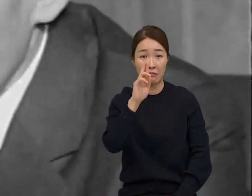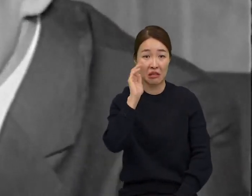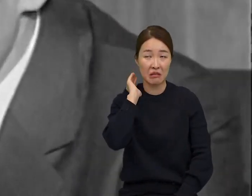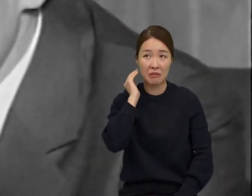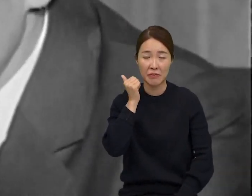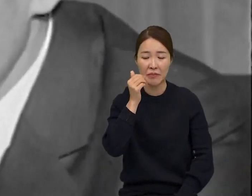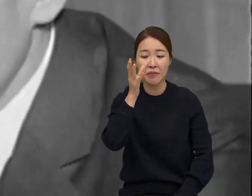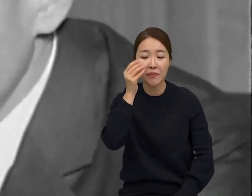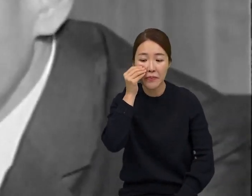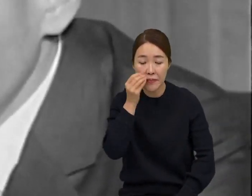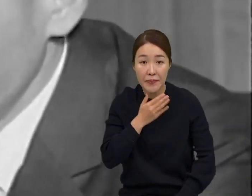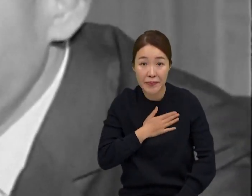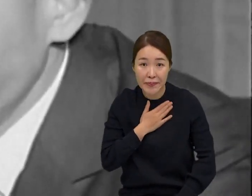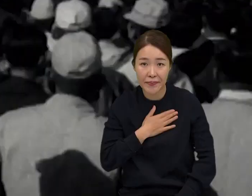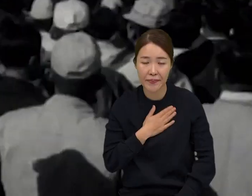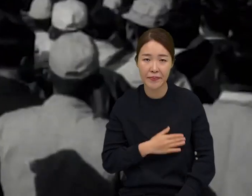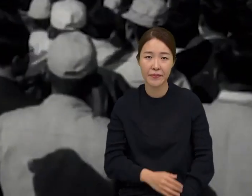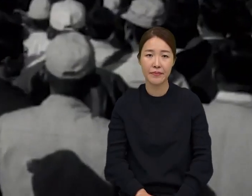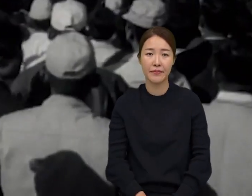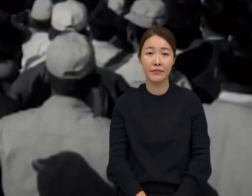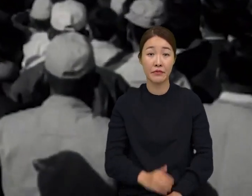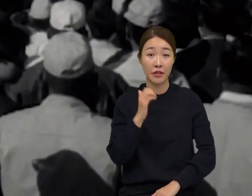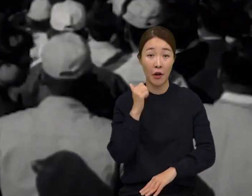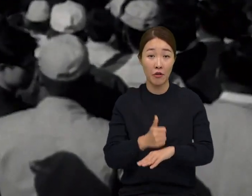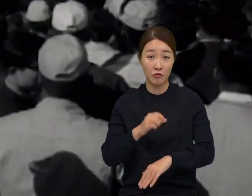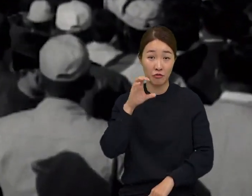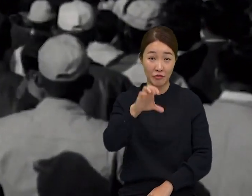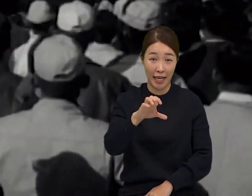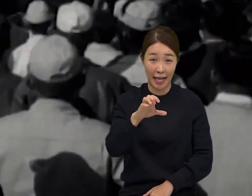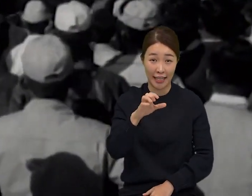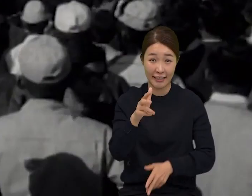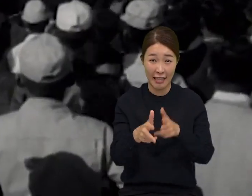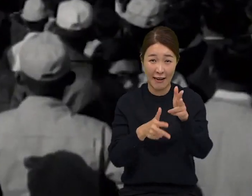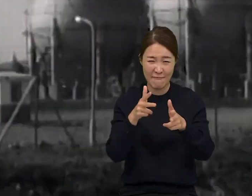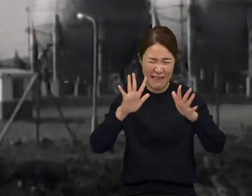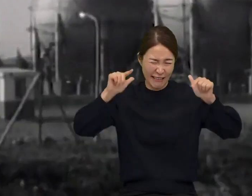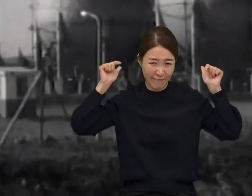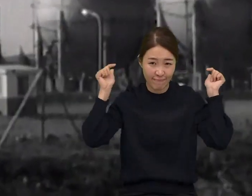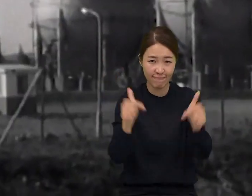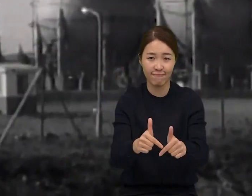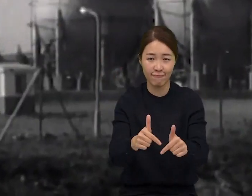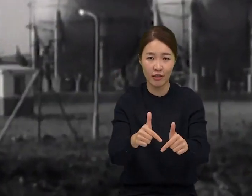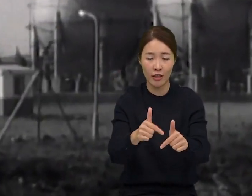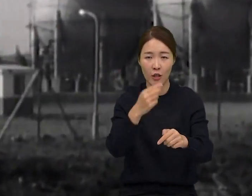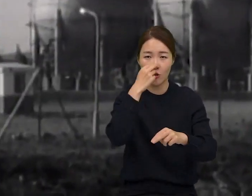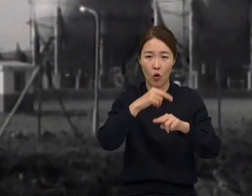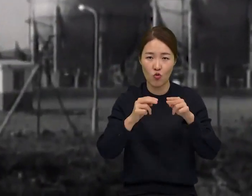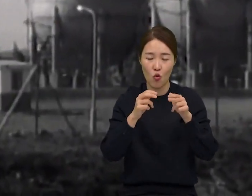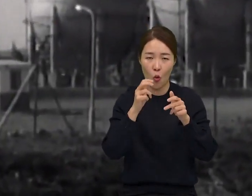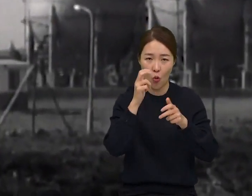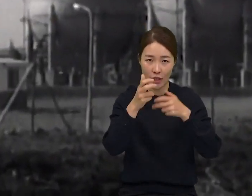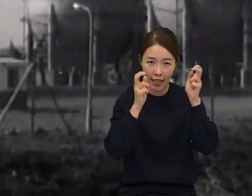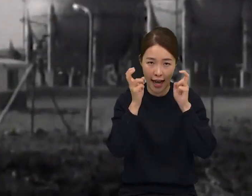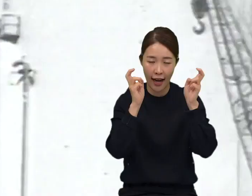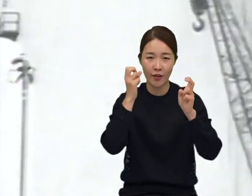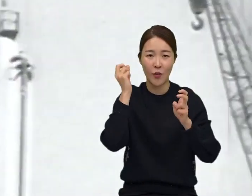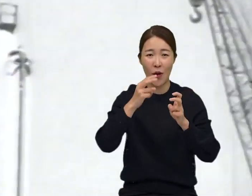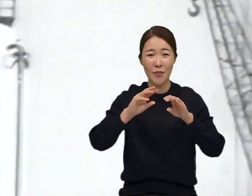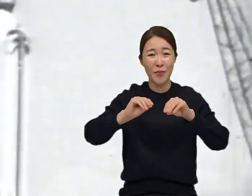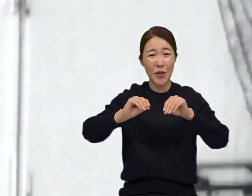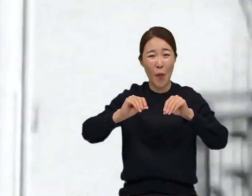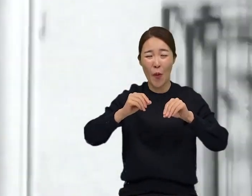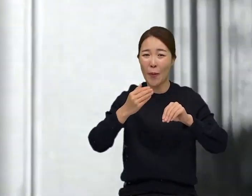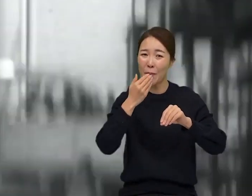박정희 정부는 한 발 뒤로 물러섰다. 결국 투자 사업을 대폭 축소해 정유 공장과 비료 공장 건설